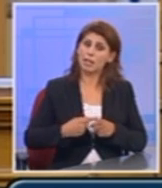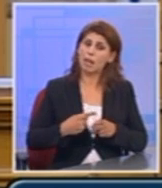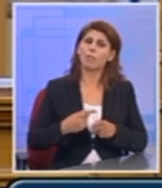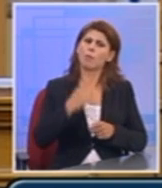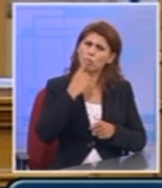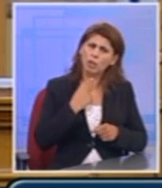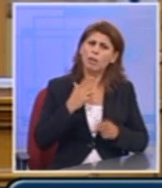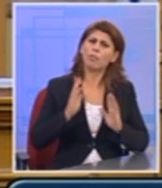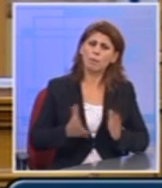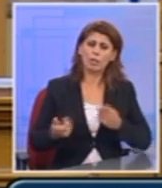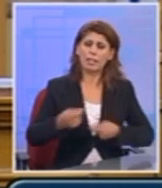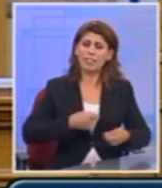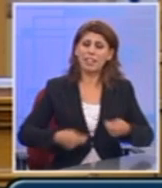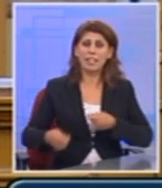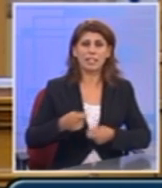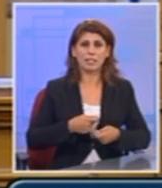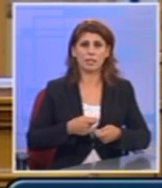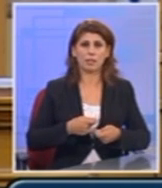θέση να διαχειρίζεται